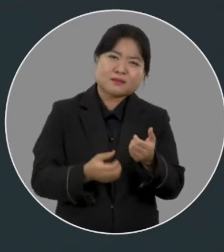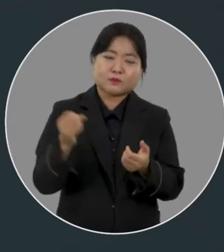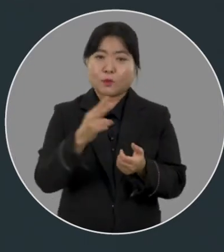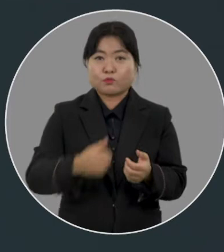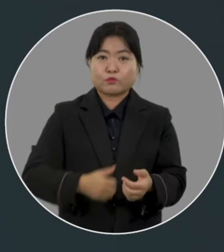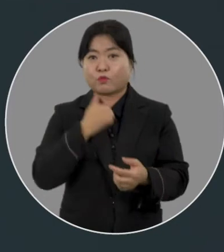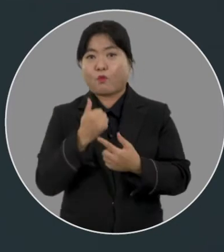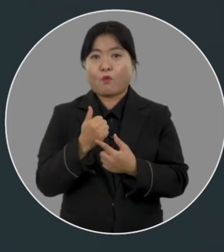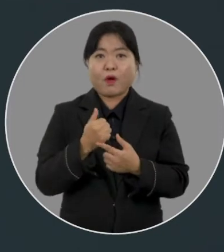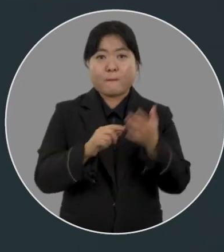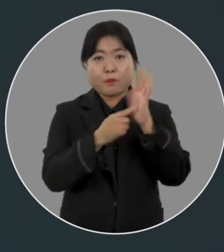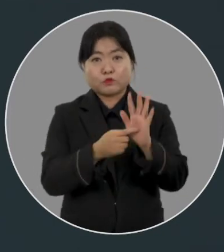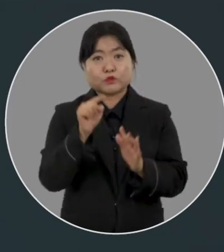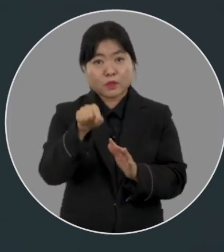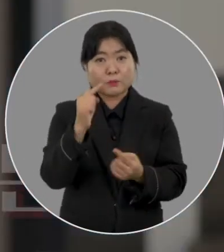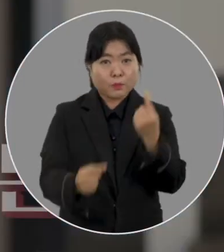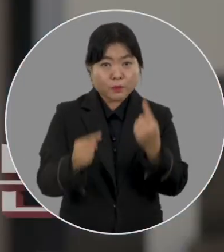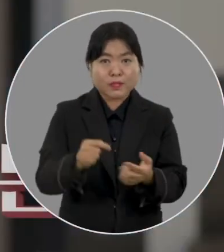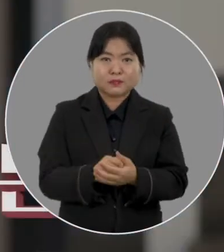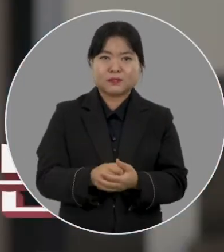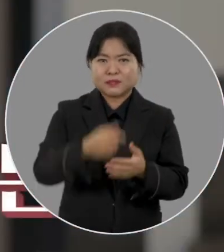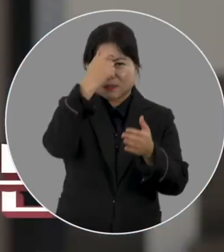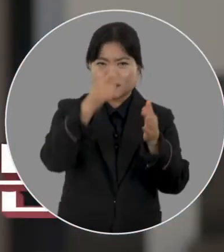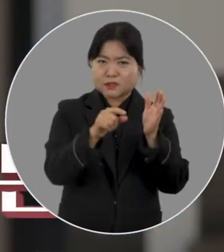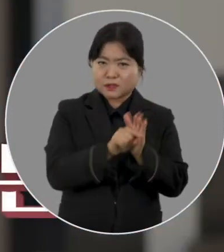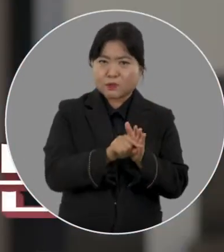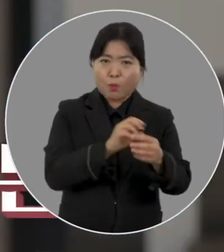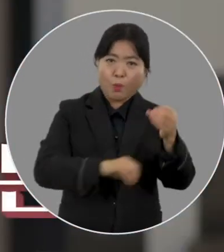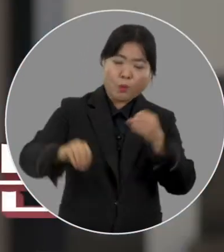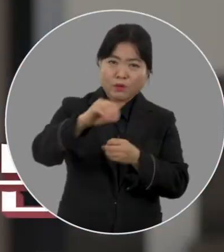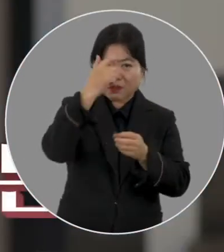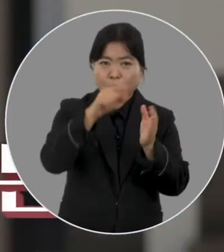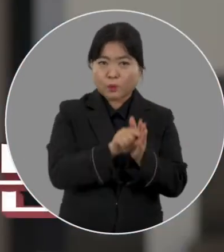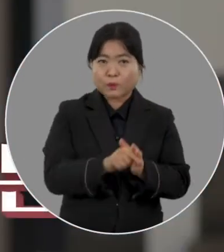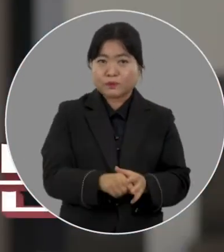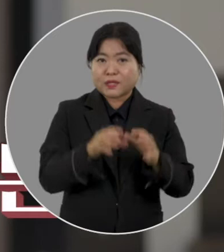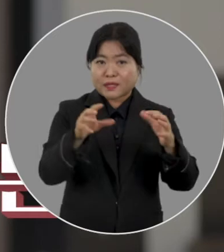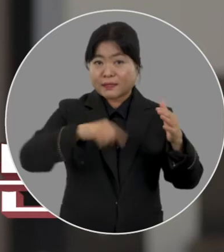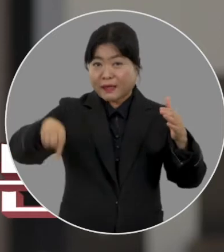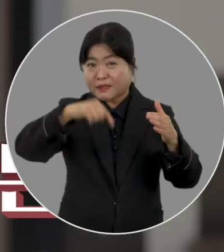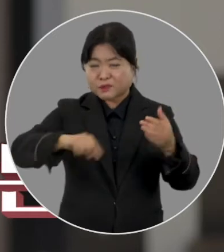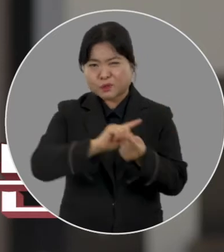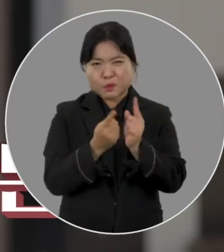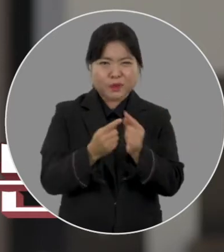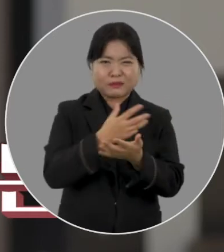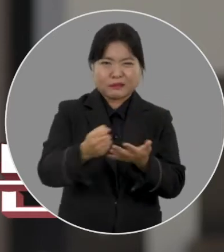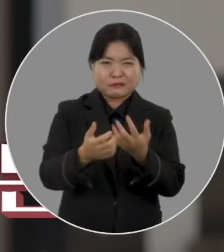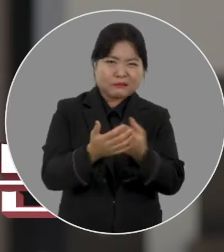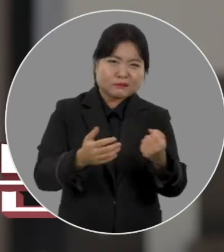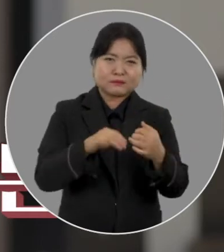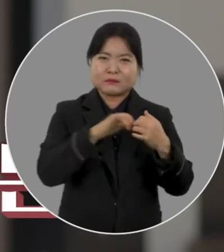갈등과 어떤 분노의 표출보다는 이게 이제 오히려 기독교 세계 내에서의 약탈